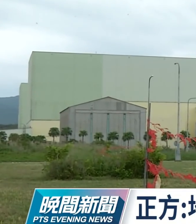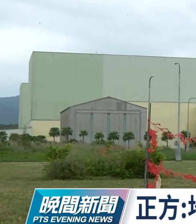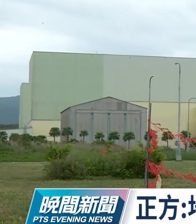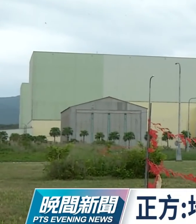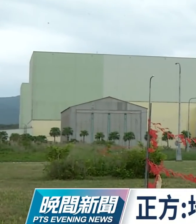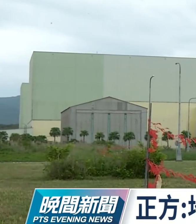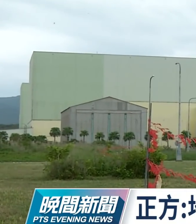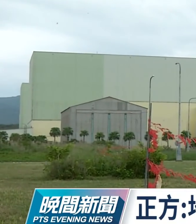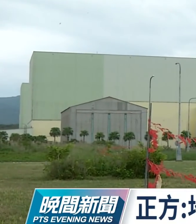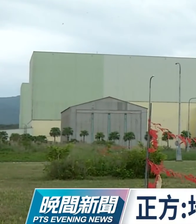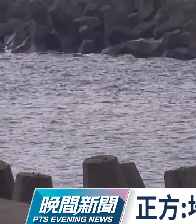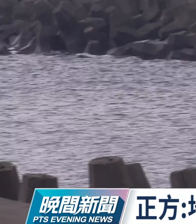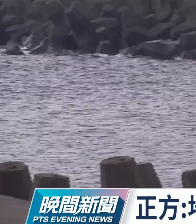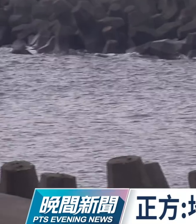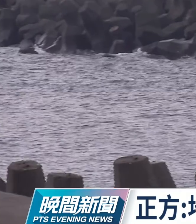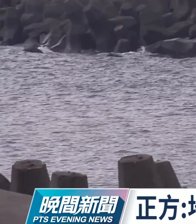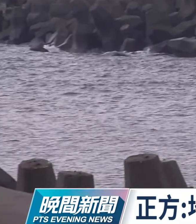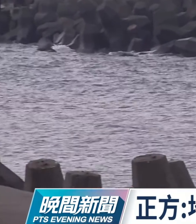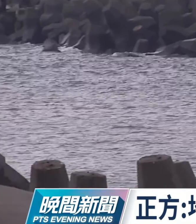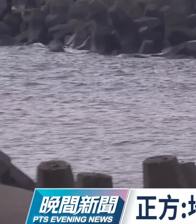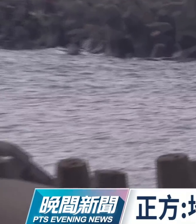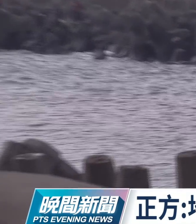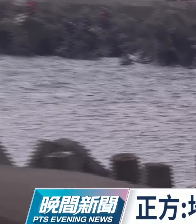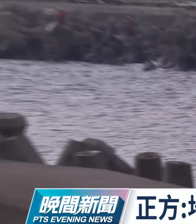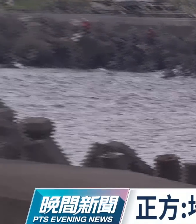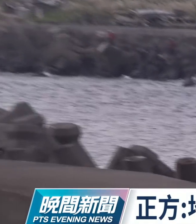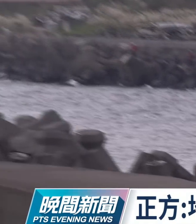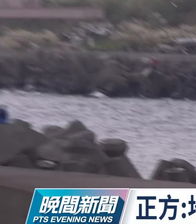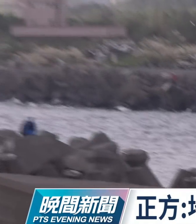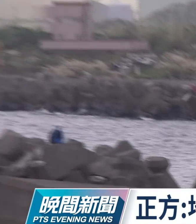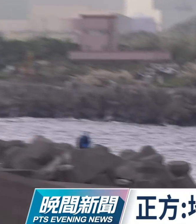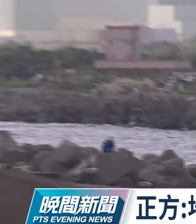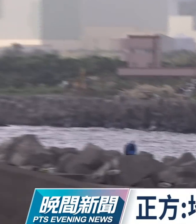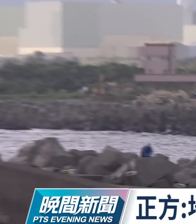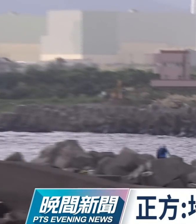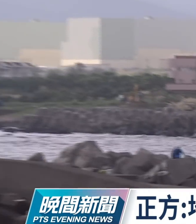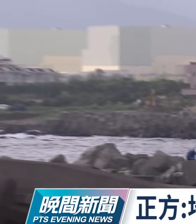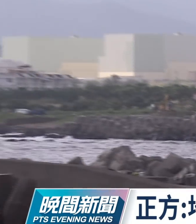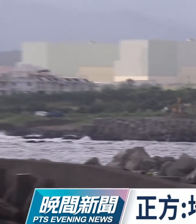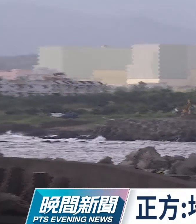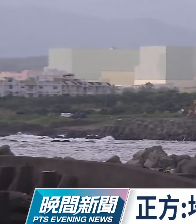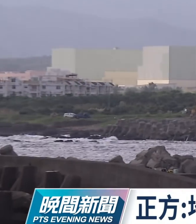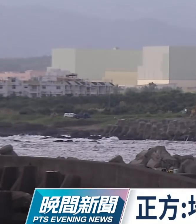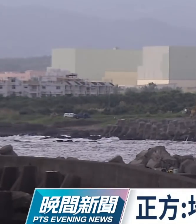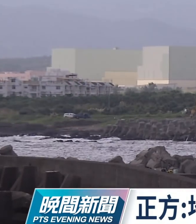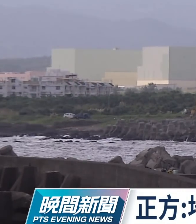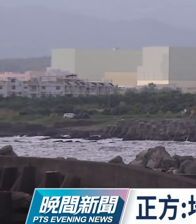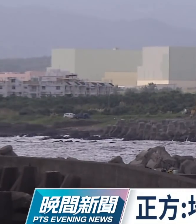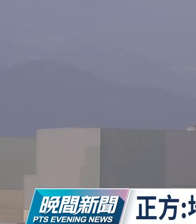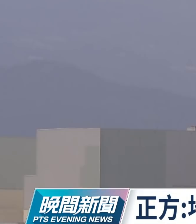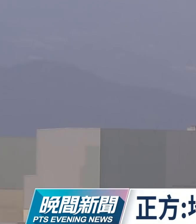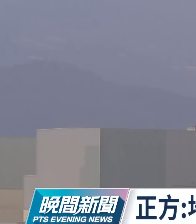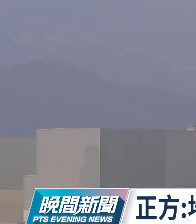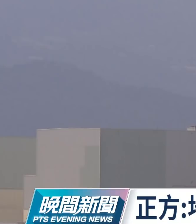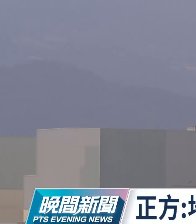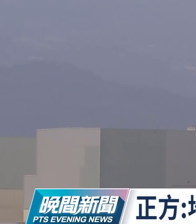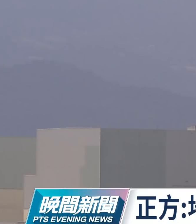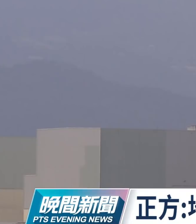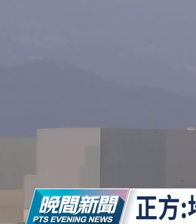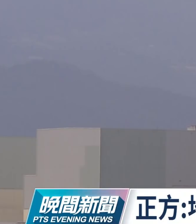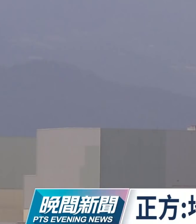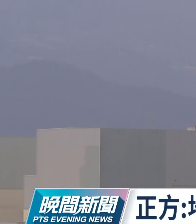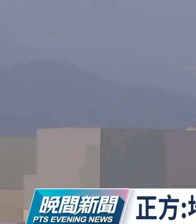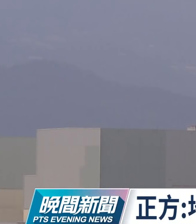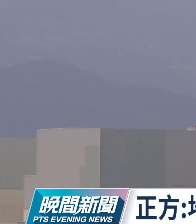邱威杰批评当年由原能会审查强行通过，若要重启，应由环保署重新审查。更批核四盖